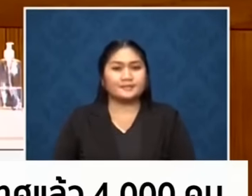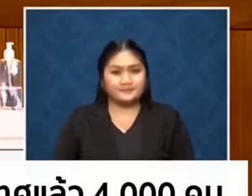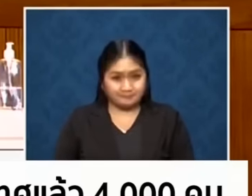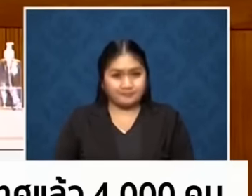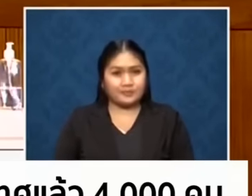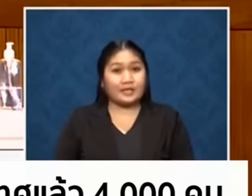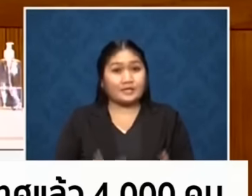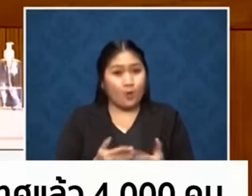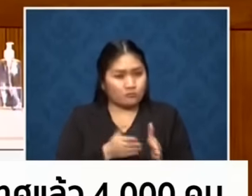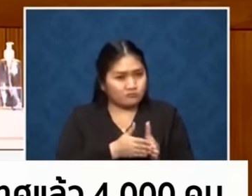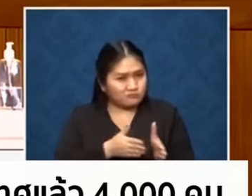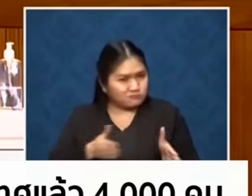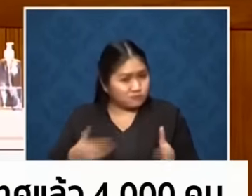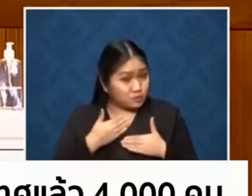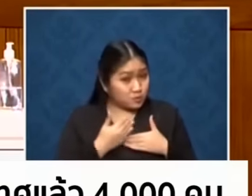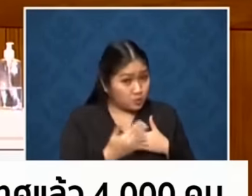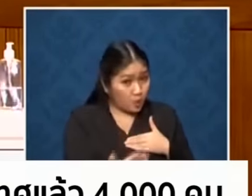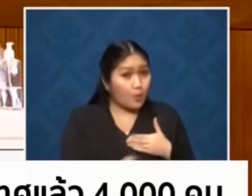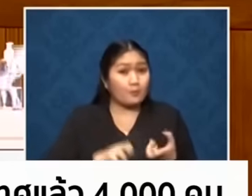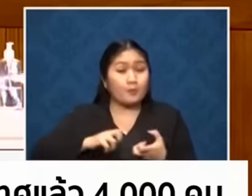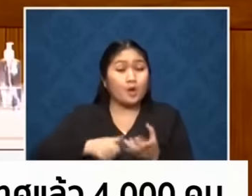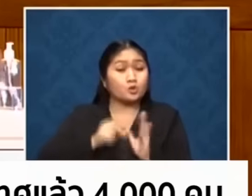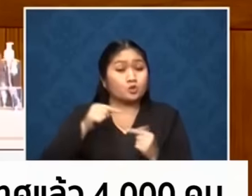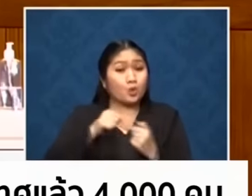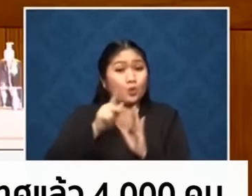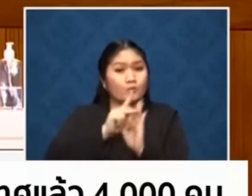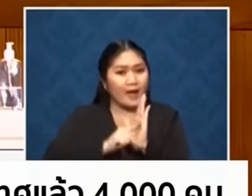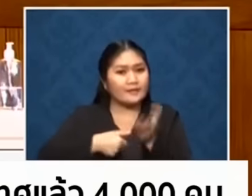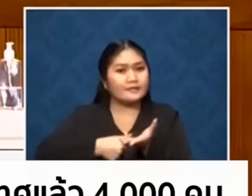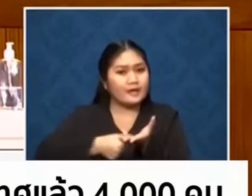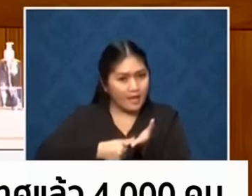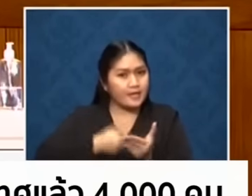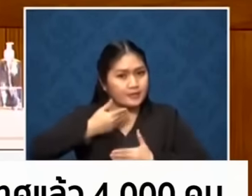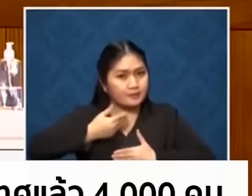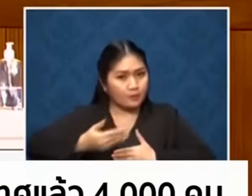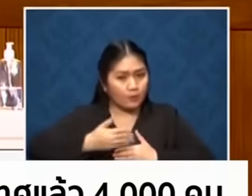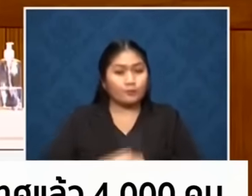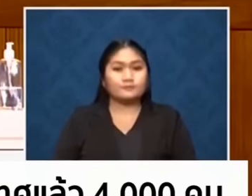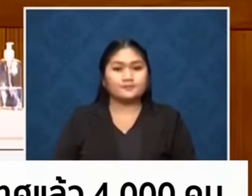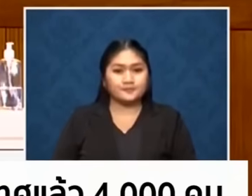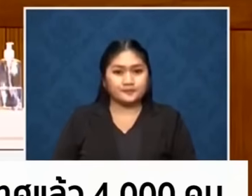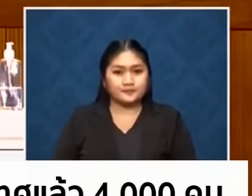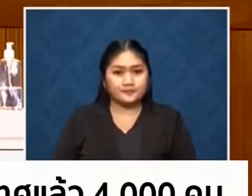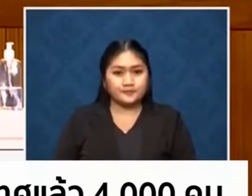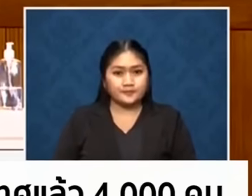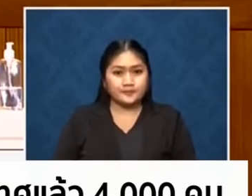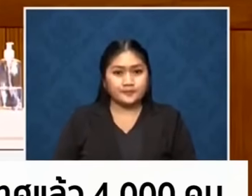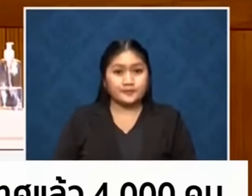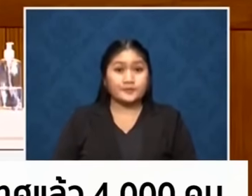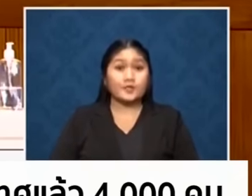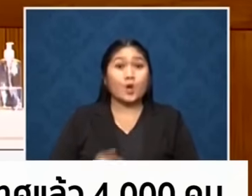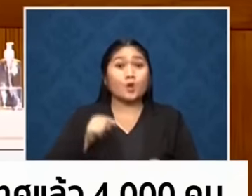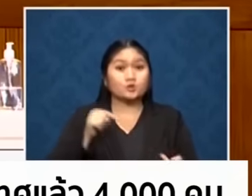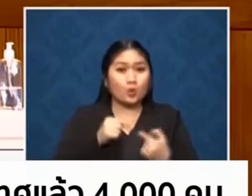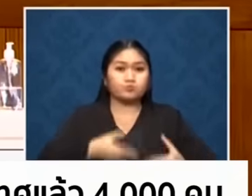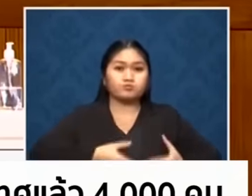ด้วยเหมือนกับว่าต้องเอาชีวิตไปเสี่ยงเพื่อแลกเงินหลายหลายหมื่นนะคะดังนั้นนโยบายเศรษฐกิจการเงินการคลังของประเทศน